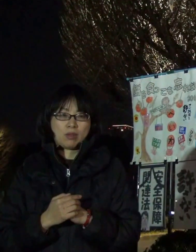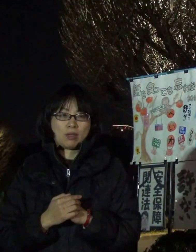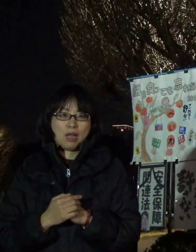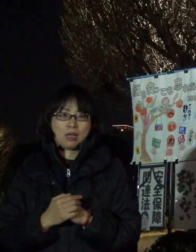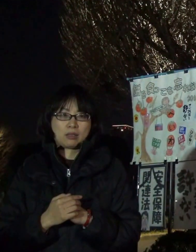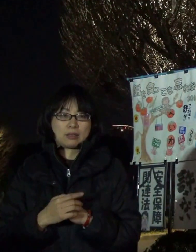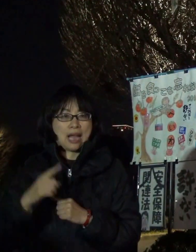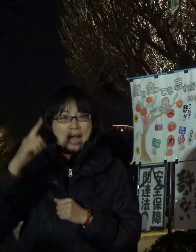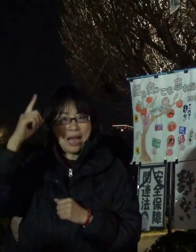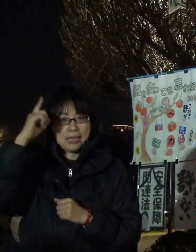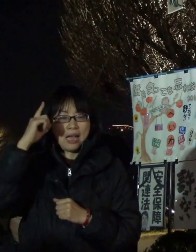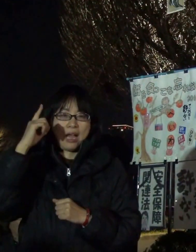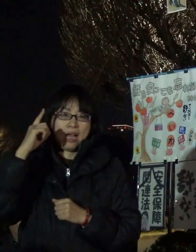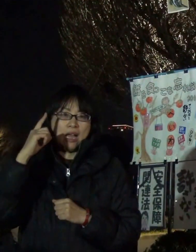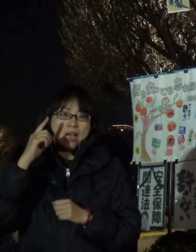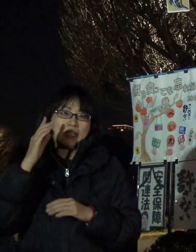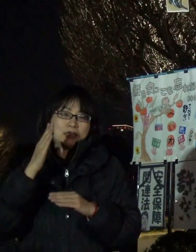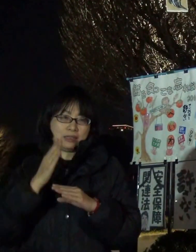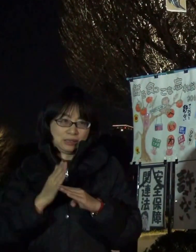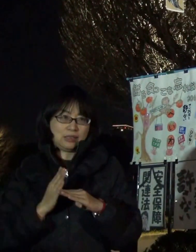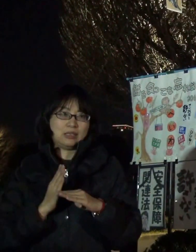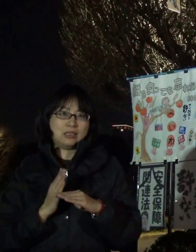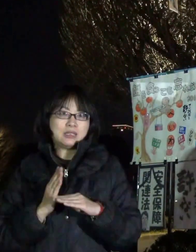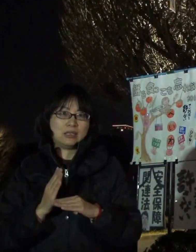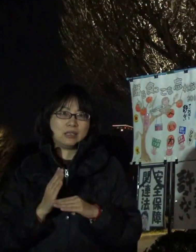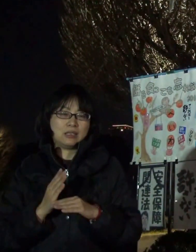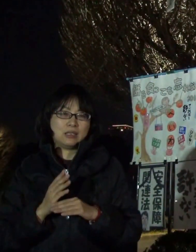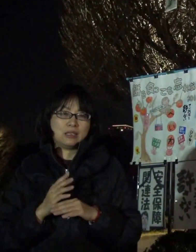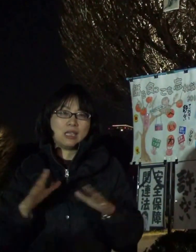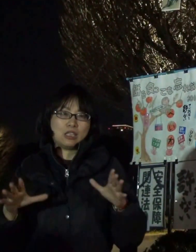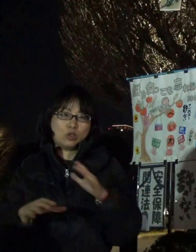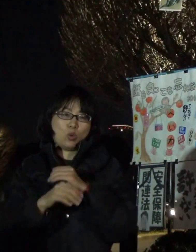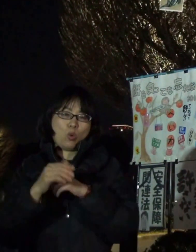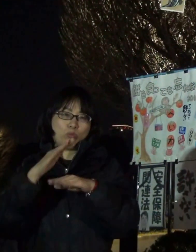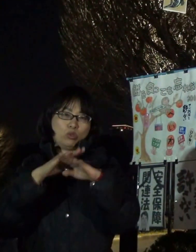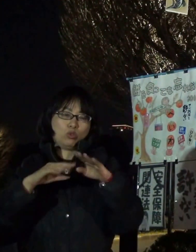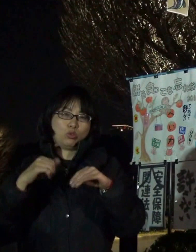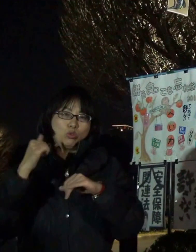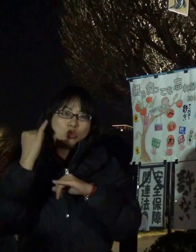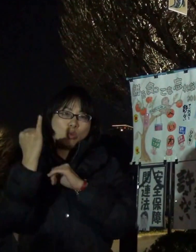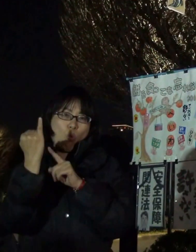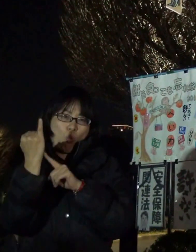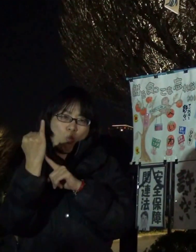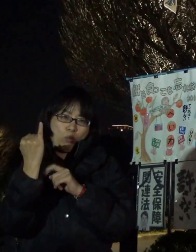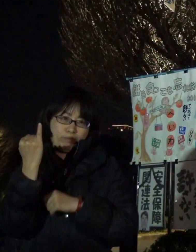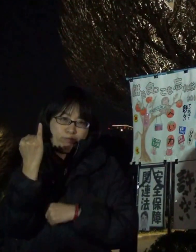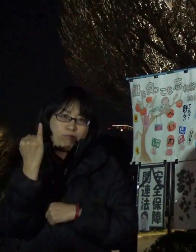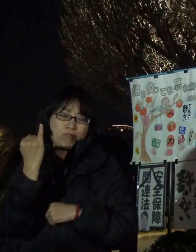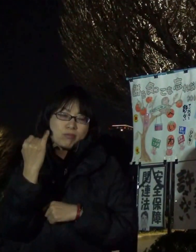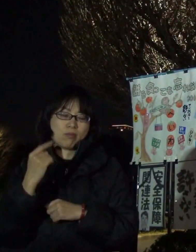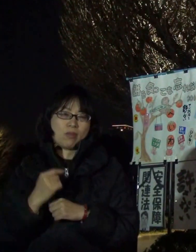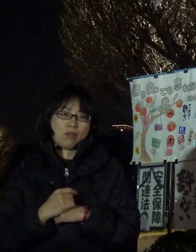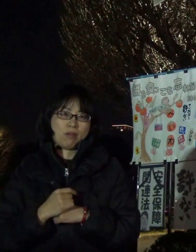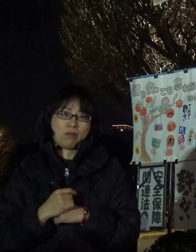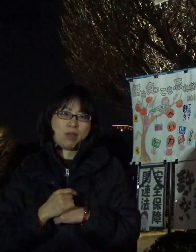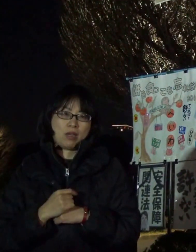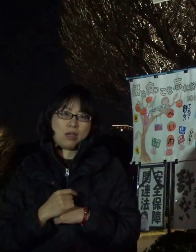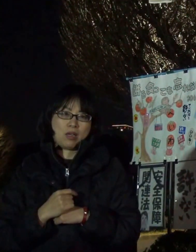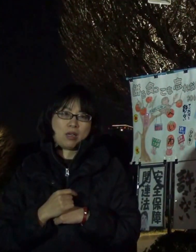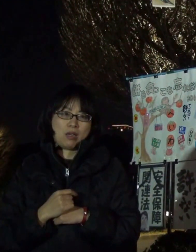高市総務省についてはあえて言葉を武器に使っているように思います